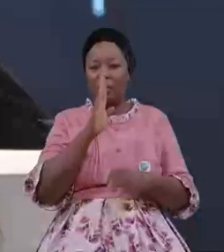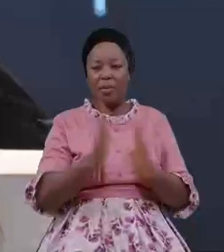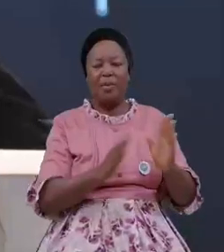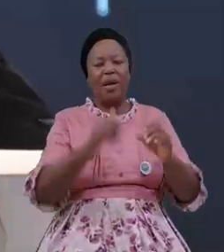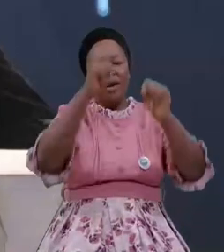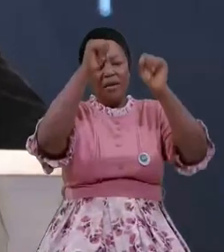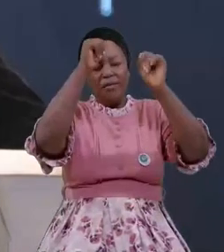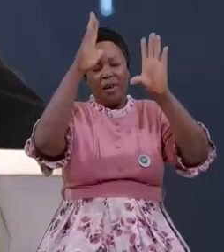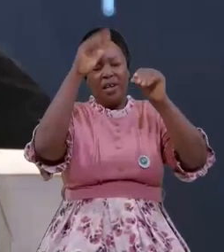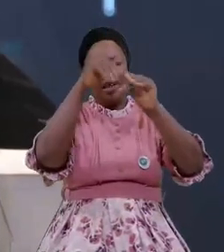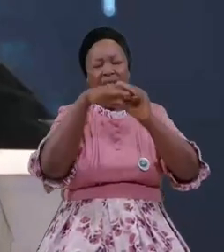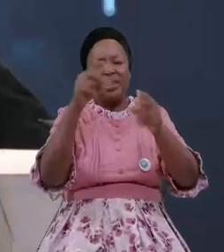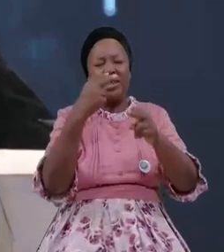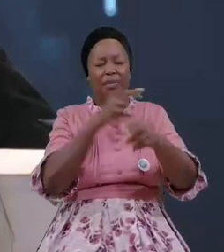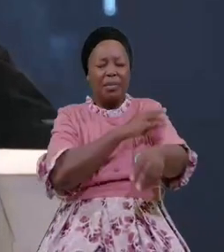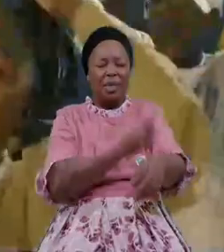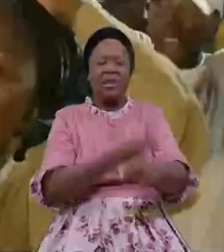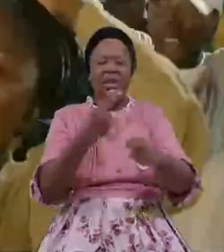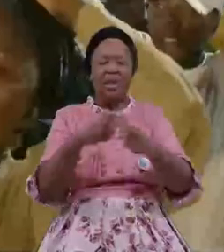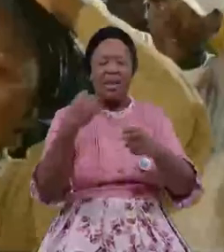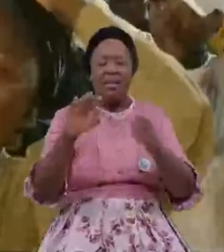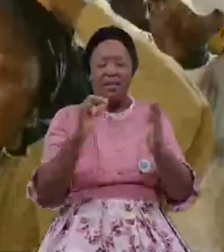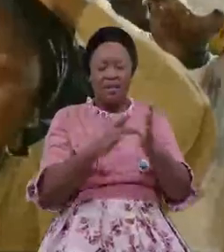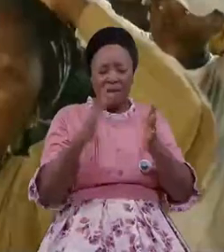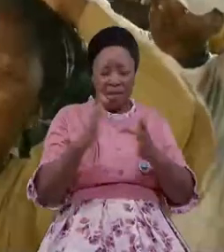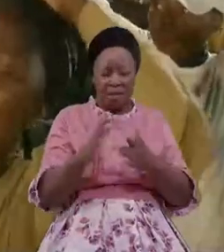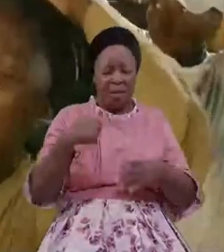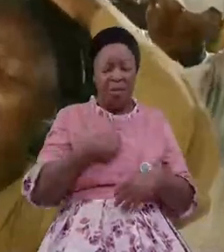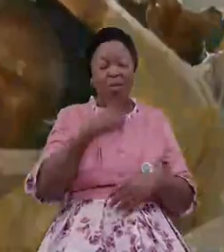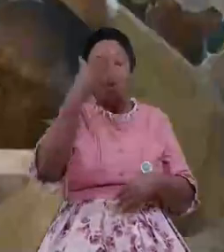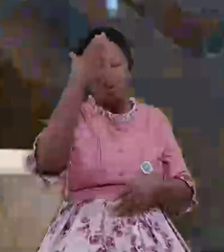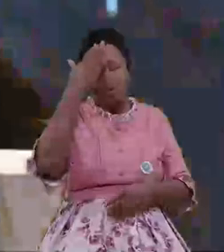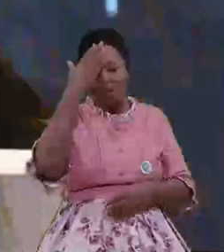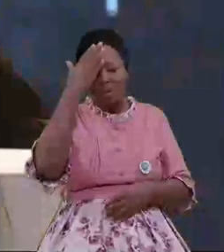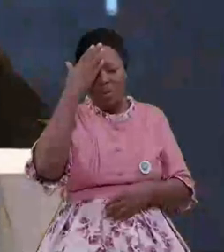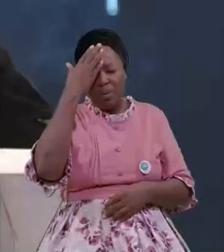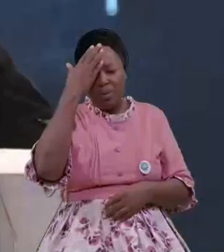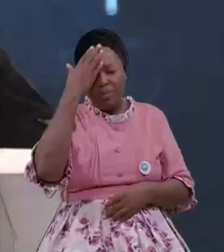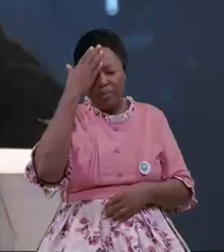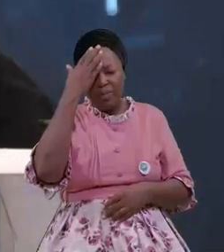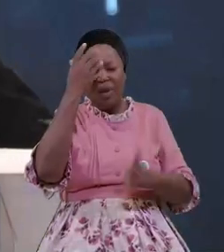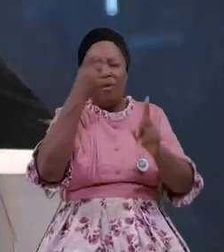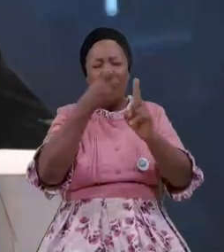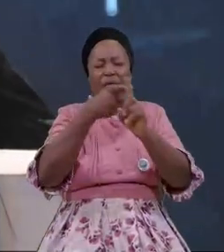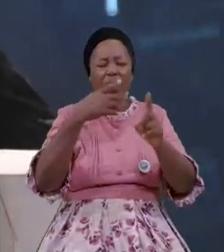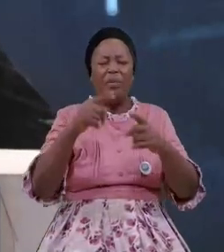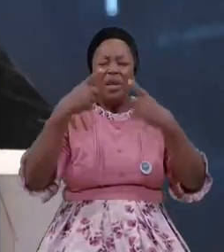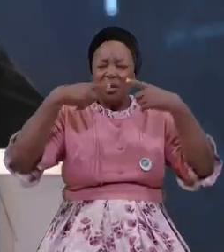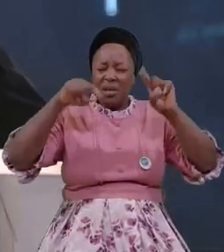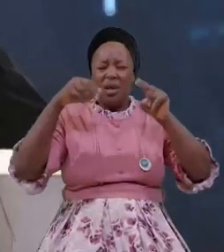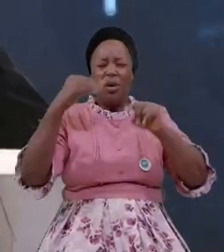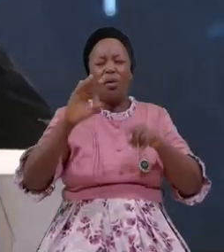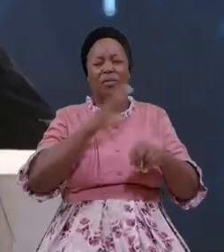père au N pu de Jésus nous savons de la déclaration de